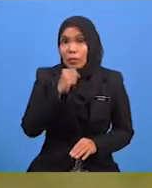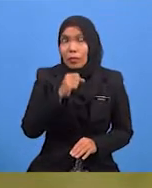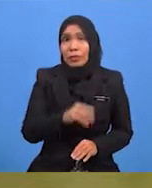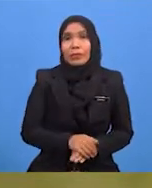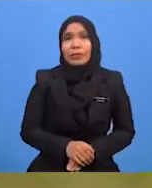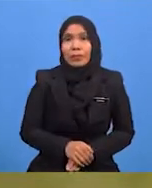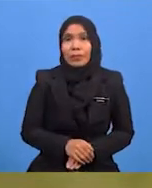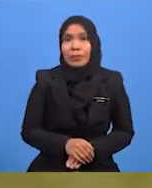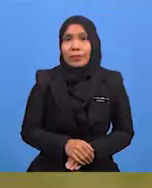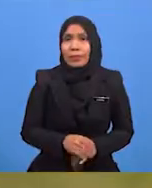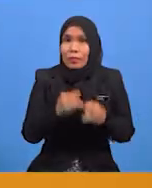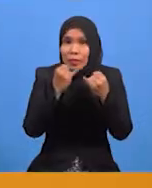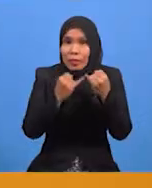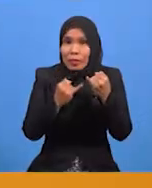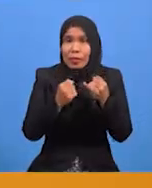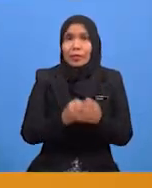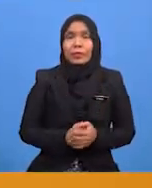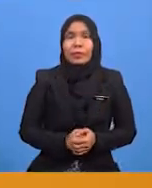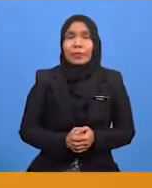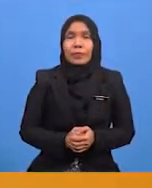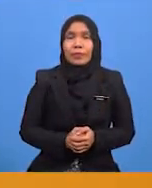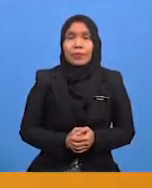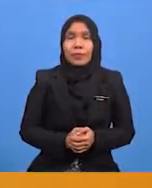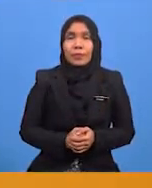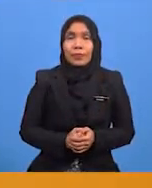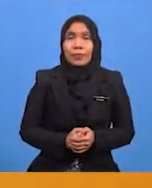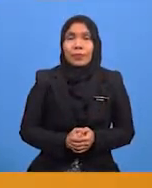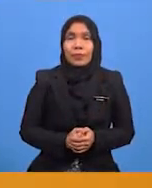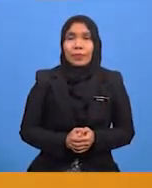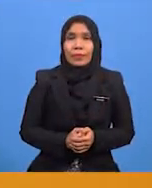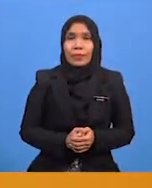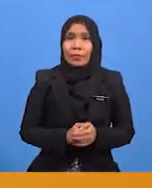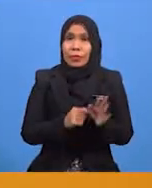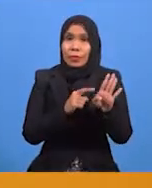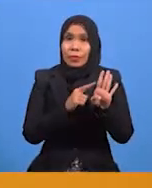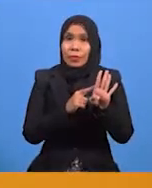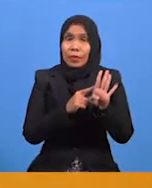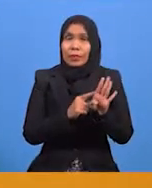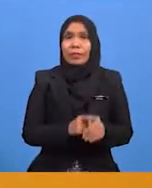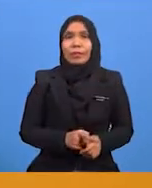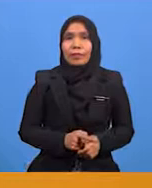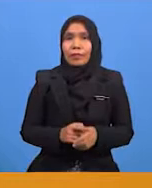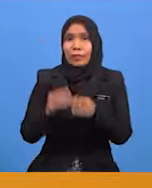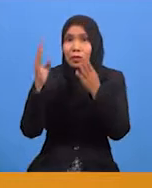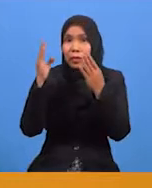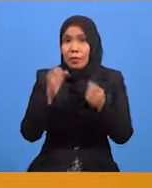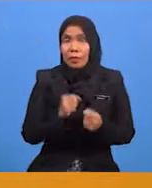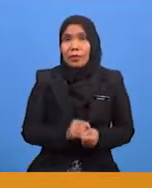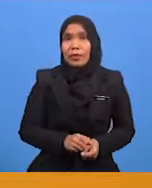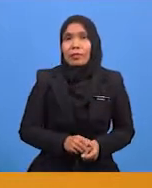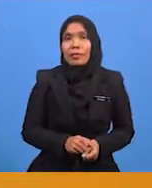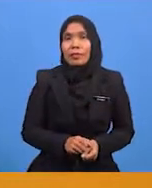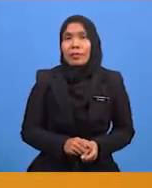Persoalan terakhir yang dapat kita kaji menerusi sajak ini ialah harapan ibu bapa